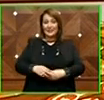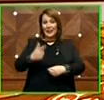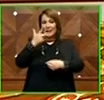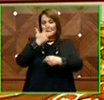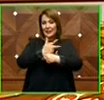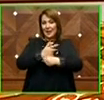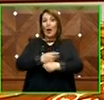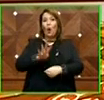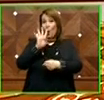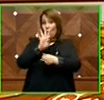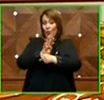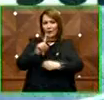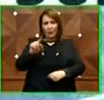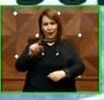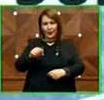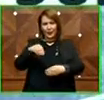13414، منها داخل الوطن